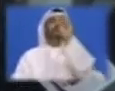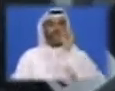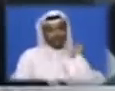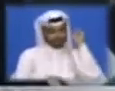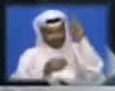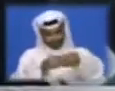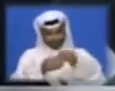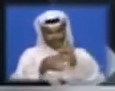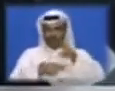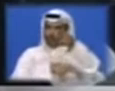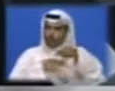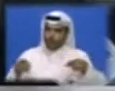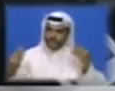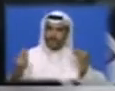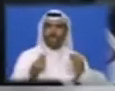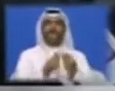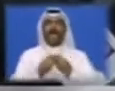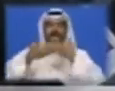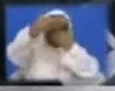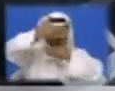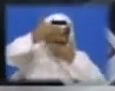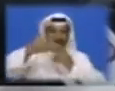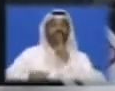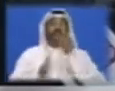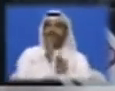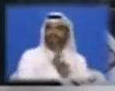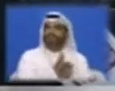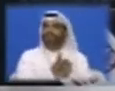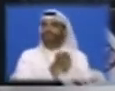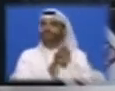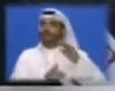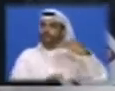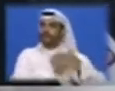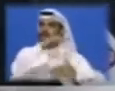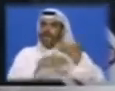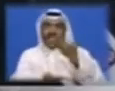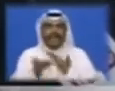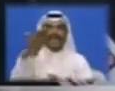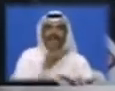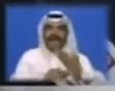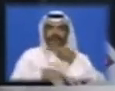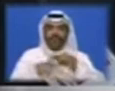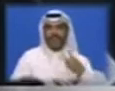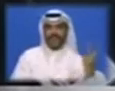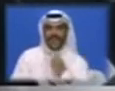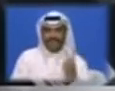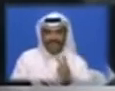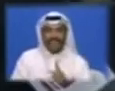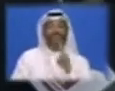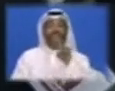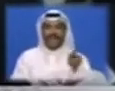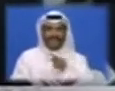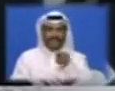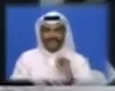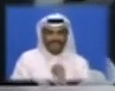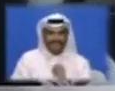الجانب الكويتي والجانب المغربي حول تنمية وتعزيز العلاقة بين البلدين